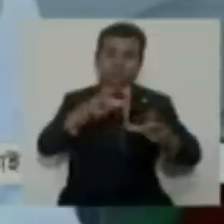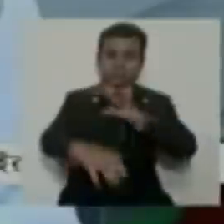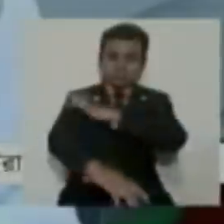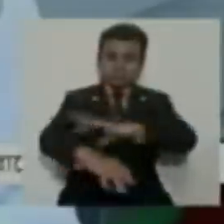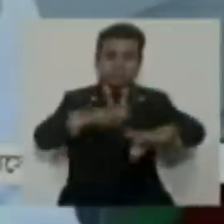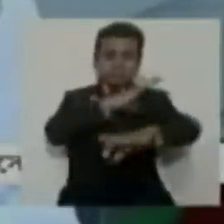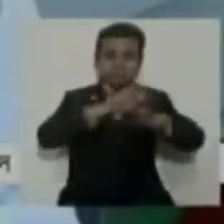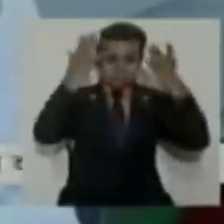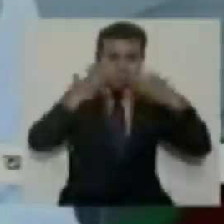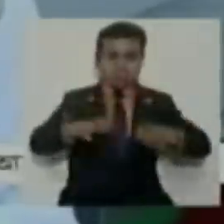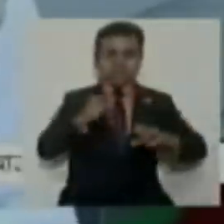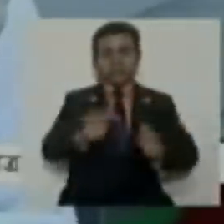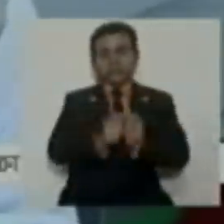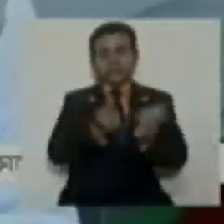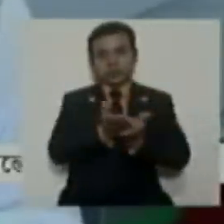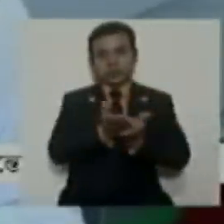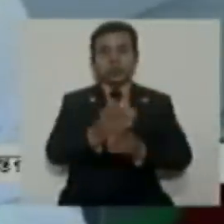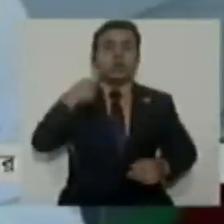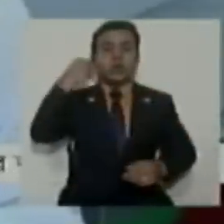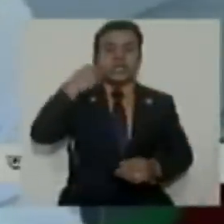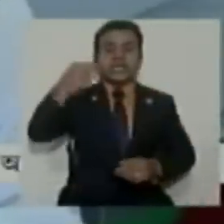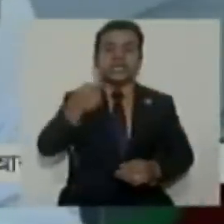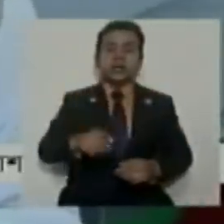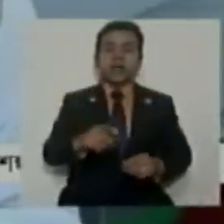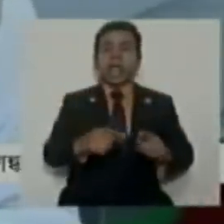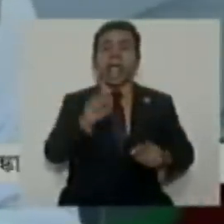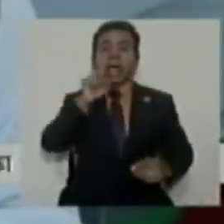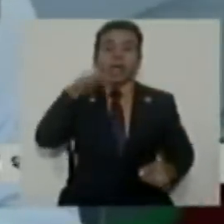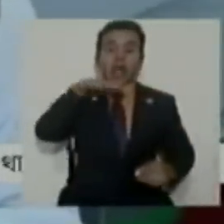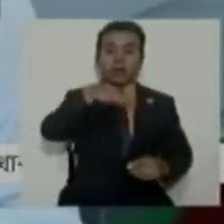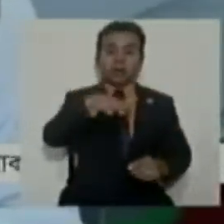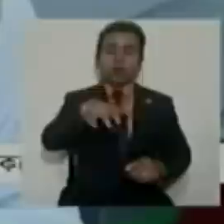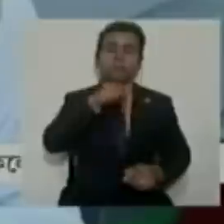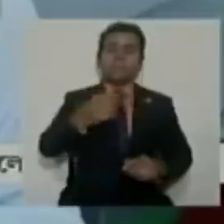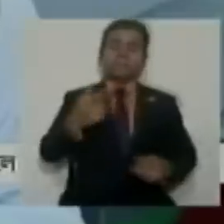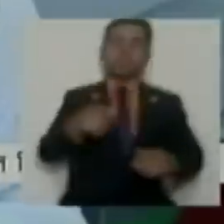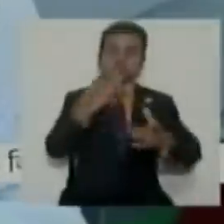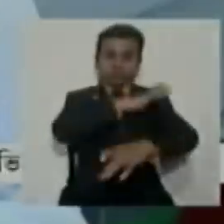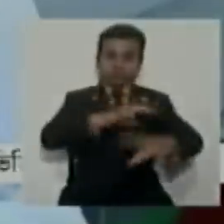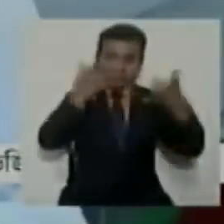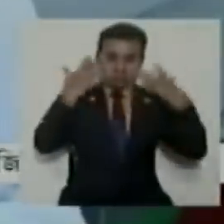এই সক্ষমতা আমরা অর্জন করেছি। ইতিমধ্যে